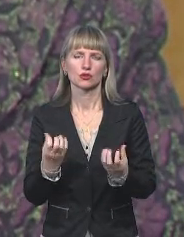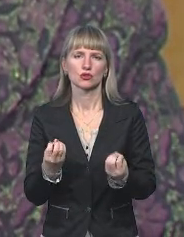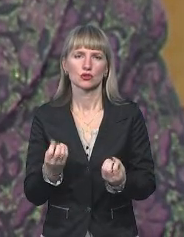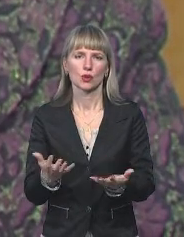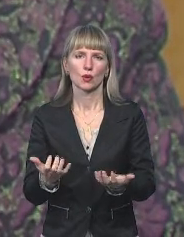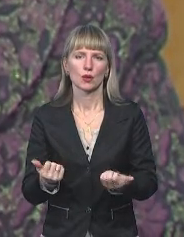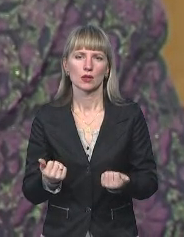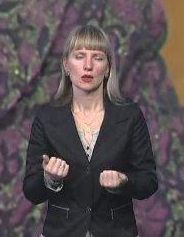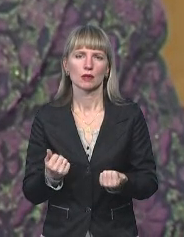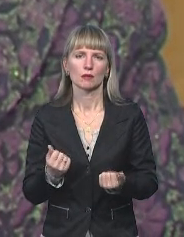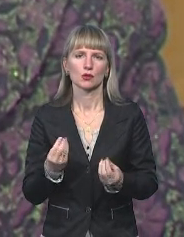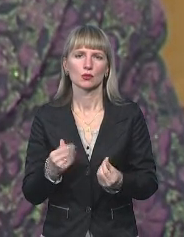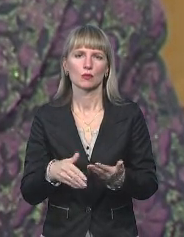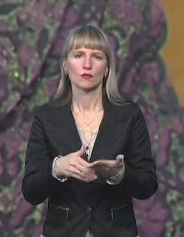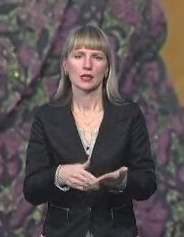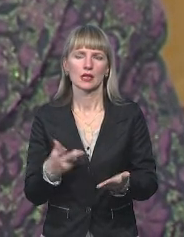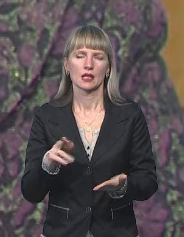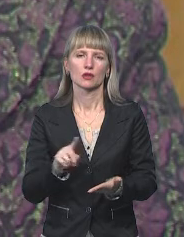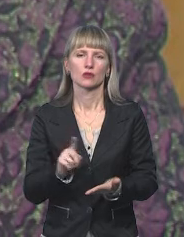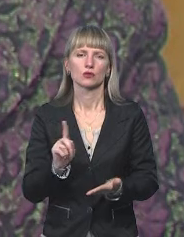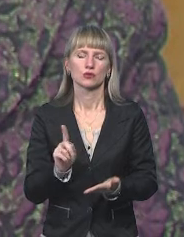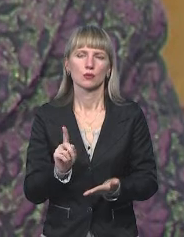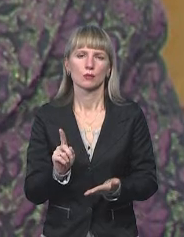освітні субвенції для того, щоб